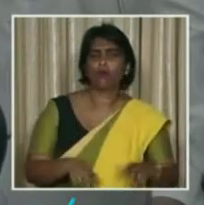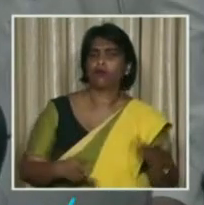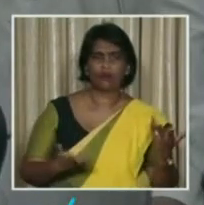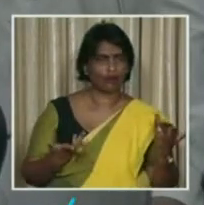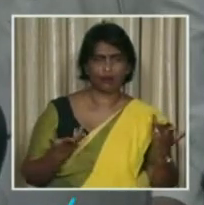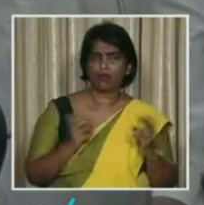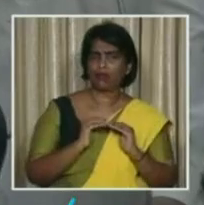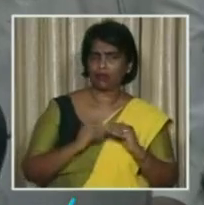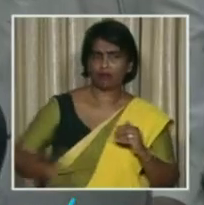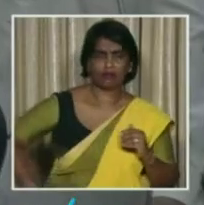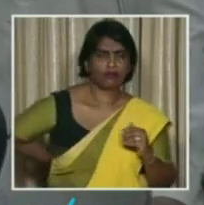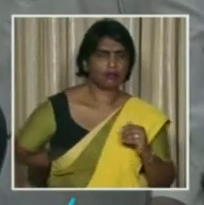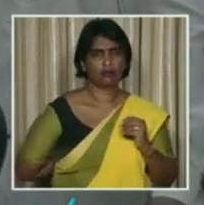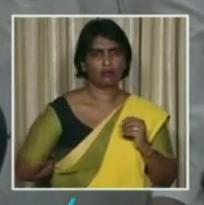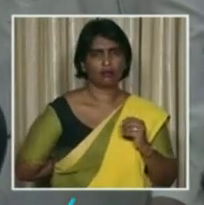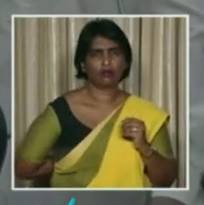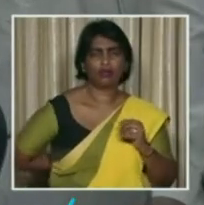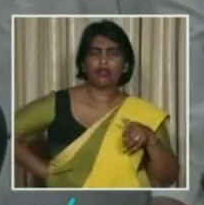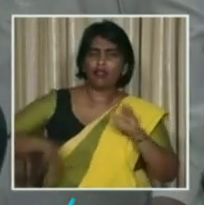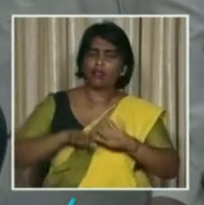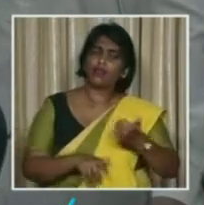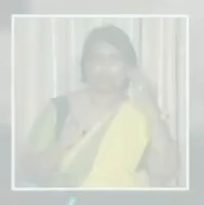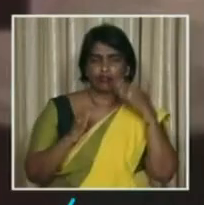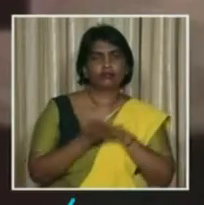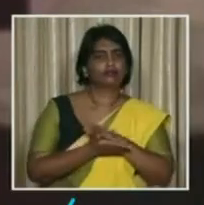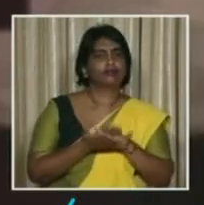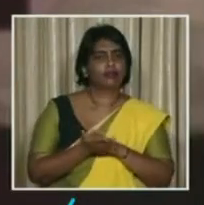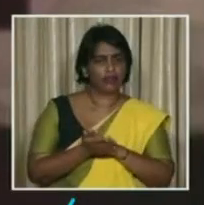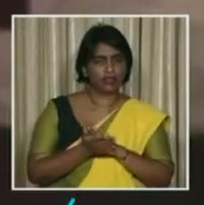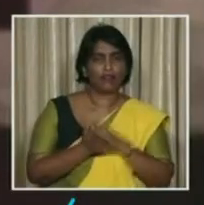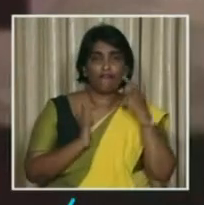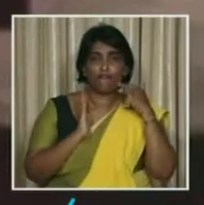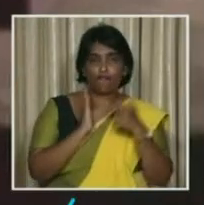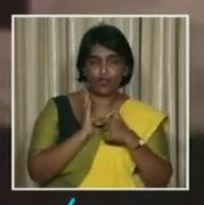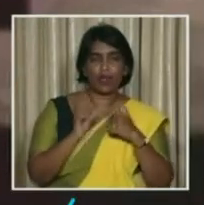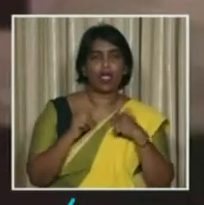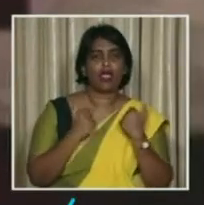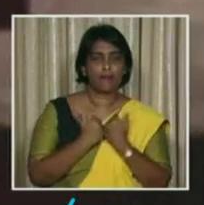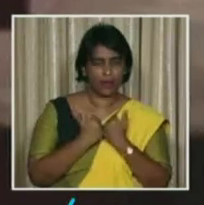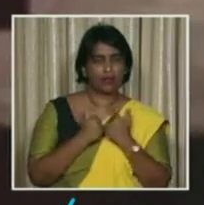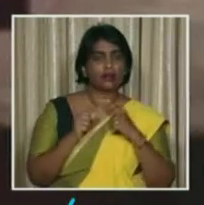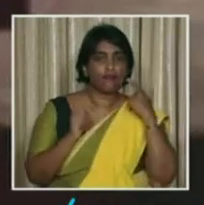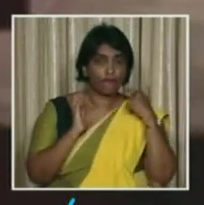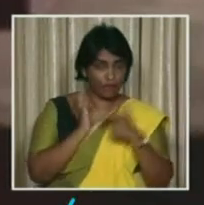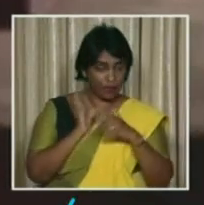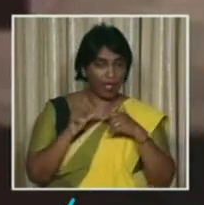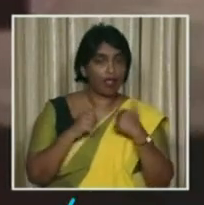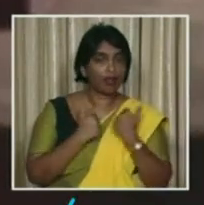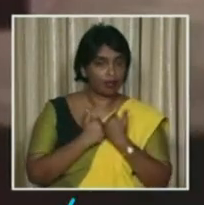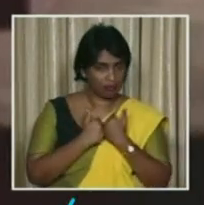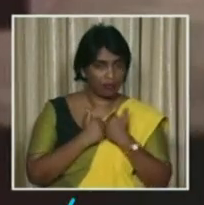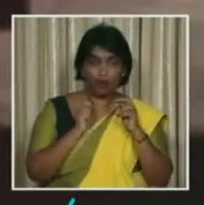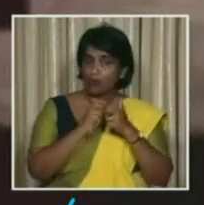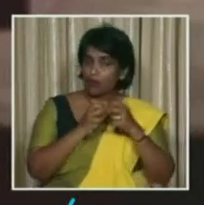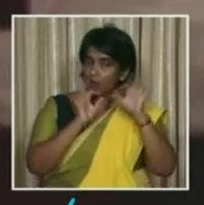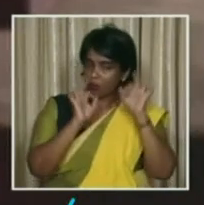දෙයක් නැත්නම් අර නීති විද්‍යාලේ ළමයින්ට තමන් කැමති භාෂාවෙන් ලියන්න ඉඩ දෙන්න. විභාගයේ තියෙන අප්‍රේල් මාසයේ තියෙන විභාගයට හානියක්